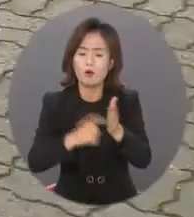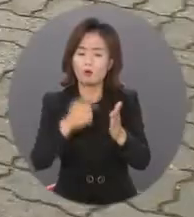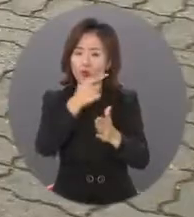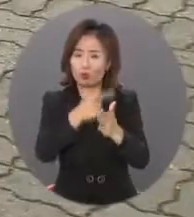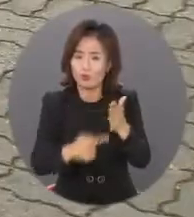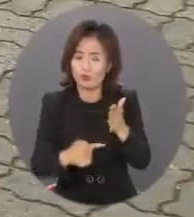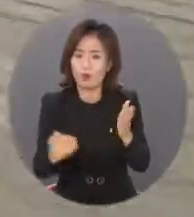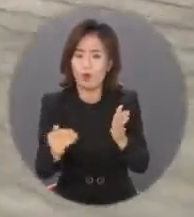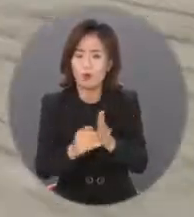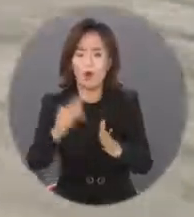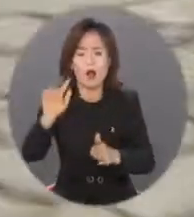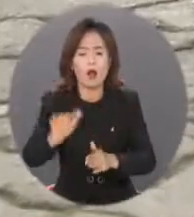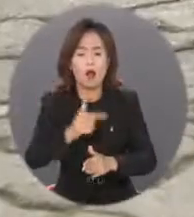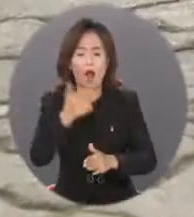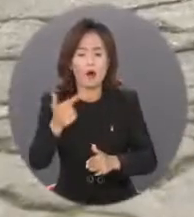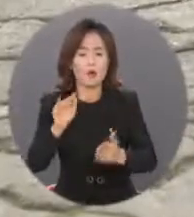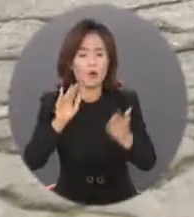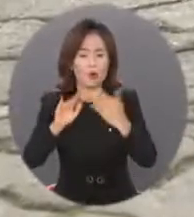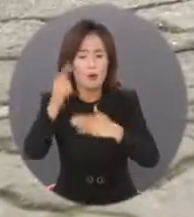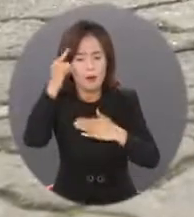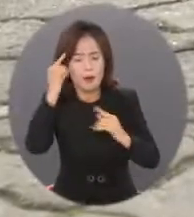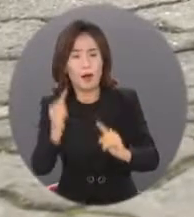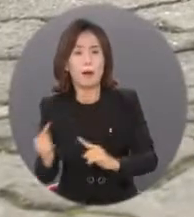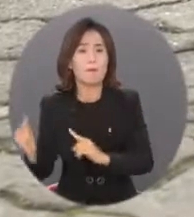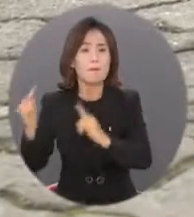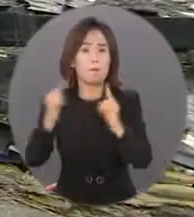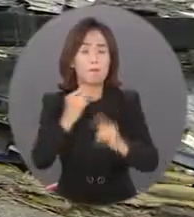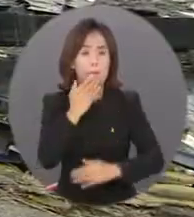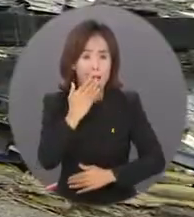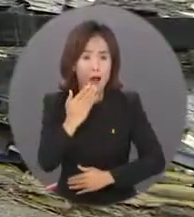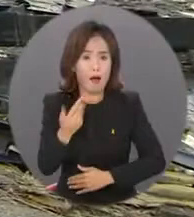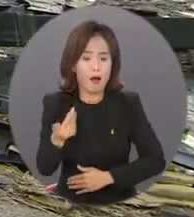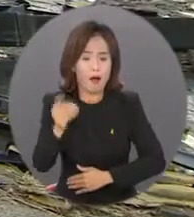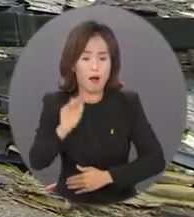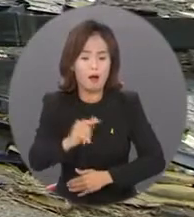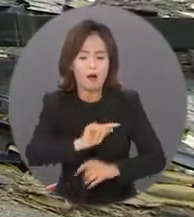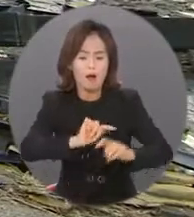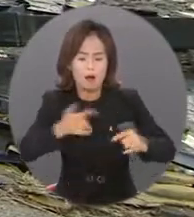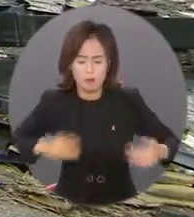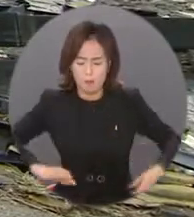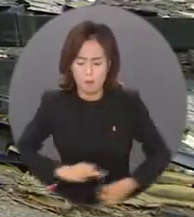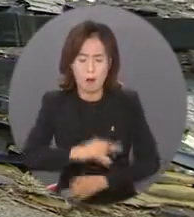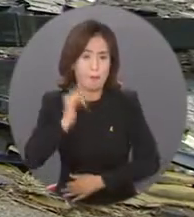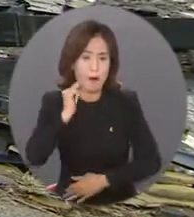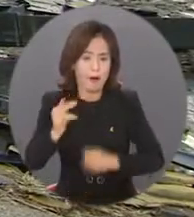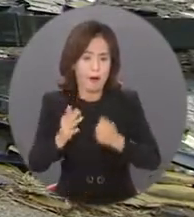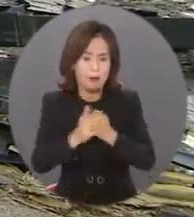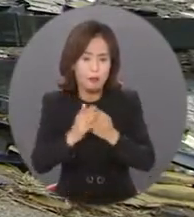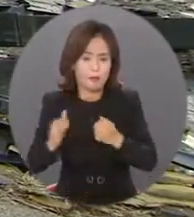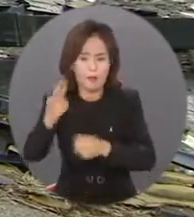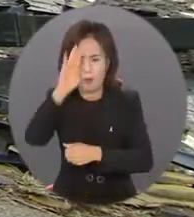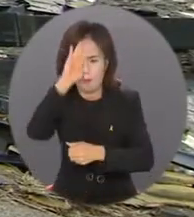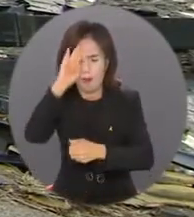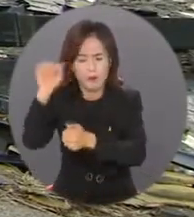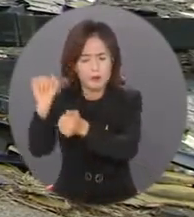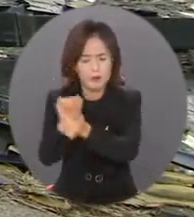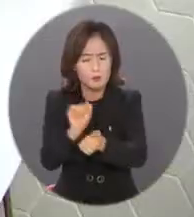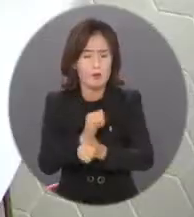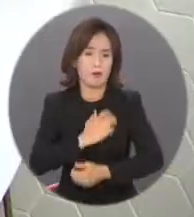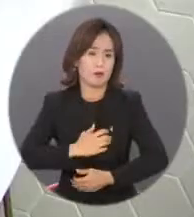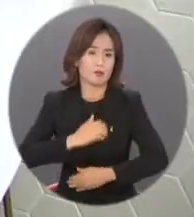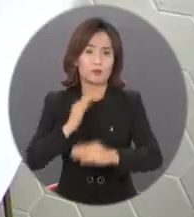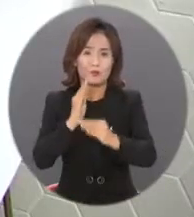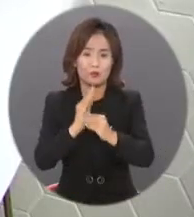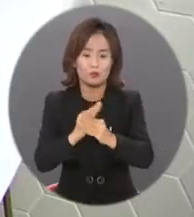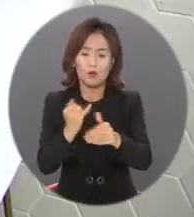소소를 받고 만 하루가 더 지나서 겨우 의식을 되찾았지만 워낙 여러 장기가 더 쳐 합병증 등의 우려되는 상황입니다